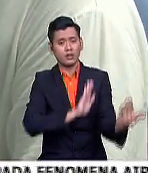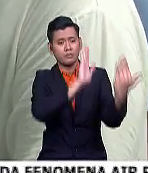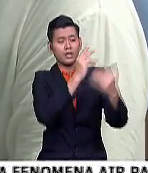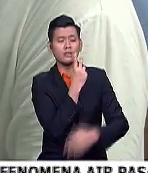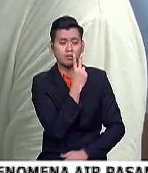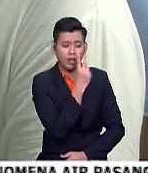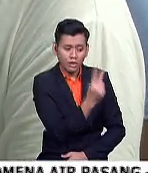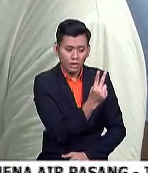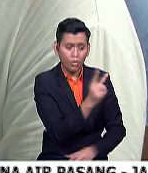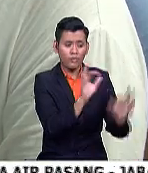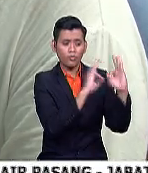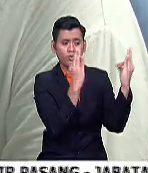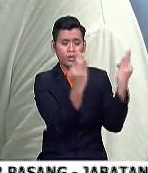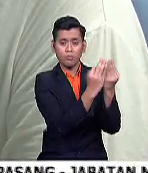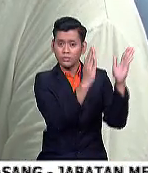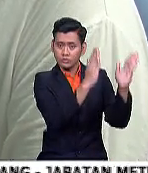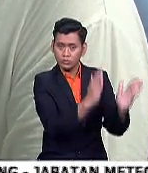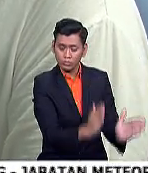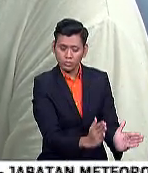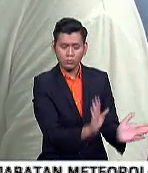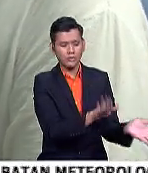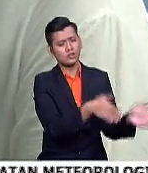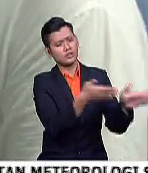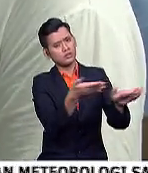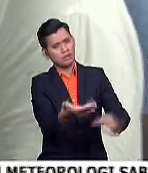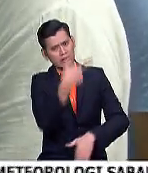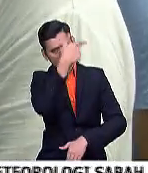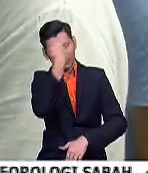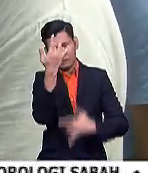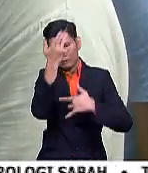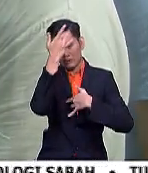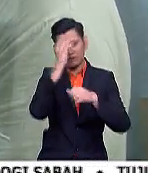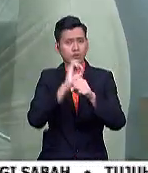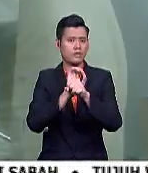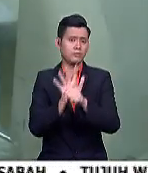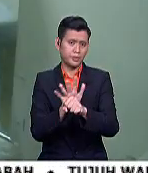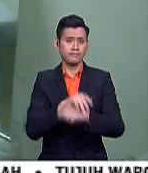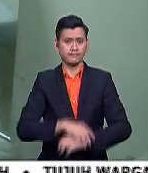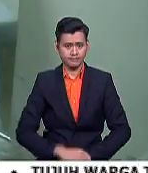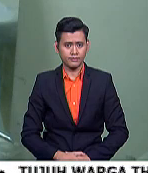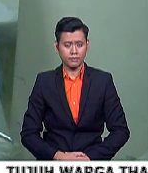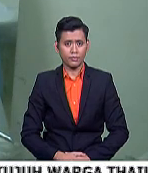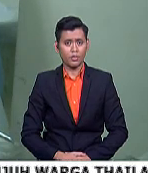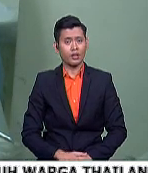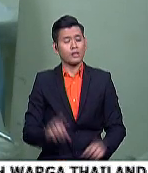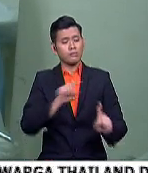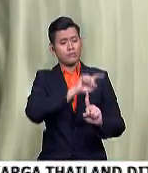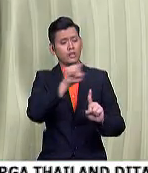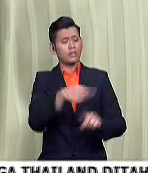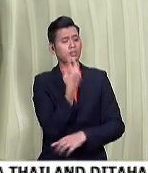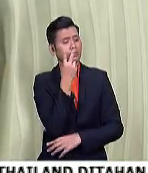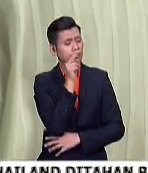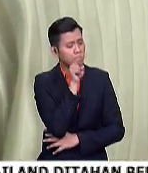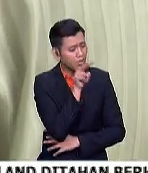minta izinan kepada tuan semua untuk kami teruskan proses pemulihan yang lain, insyaAllah. Setidaknya, apabila dapat